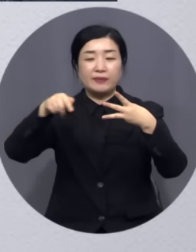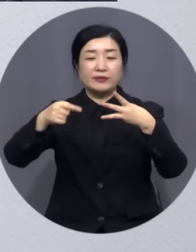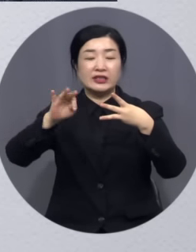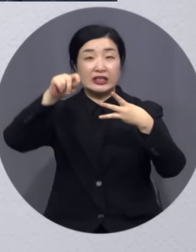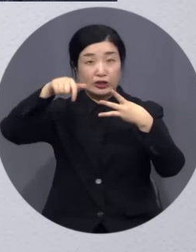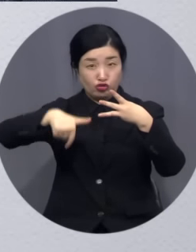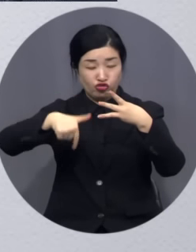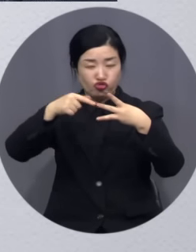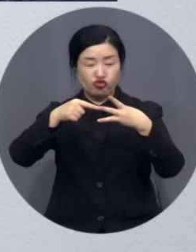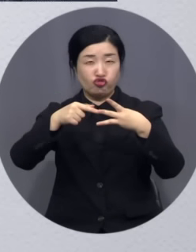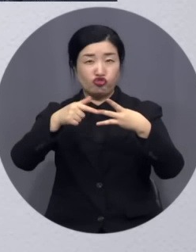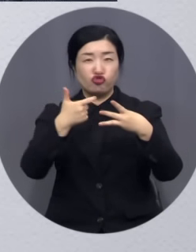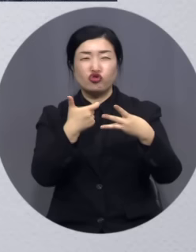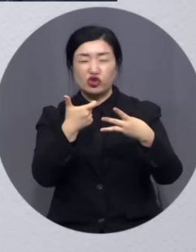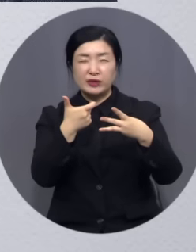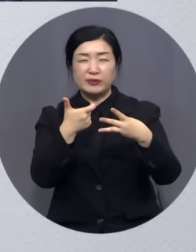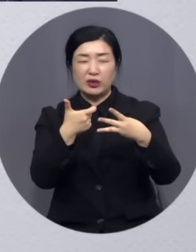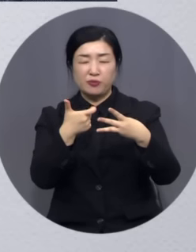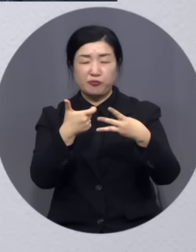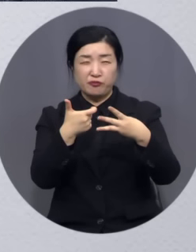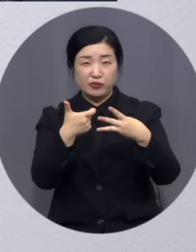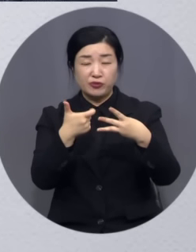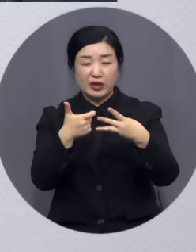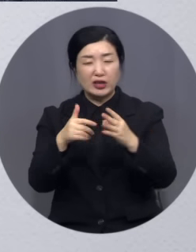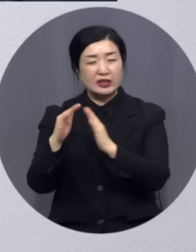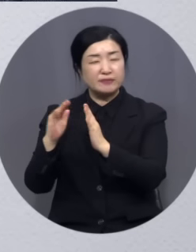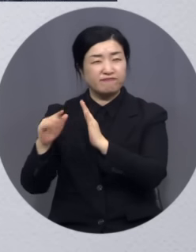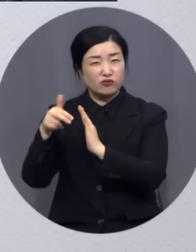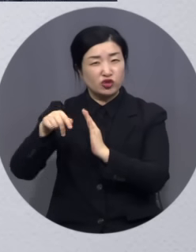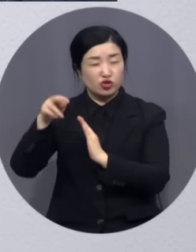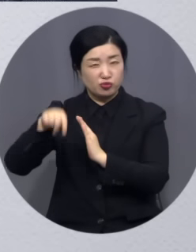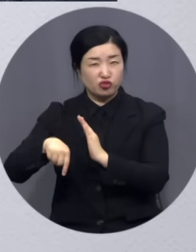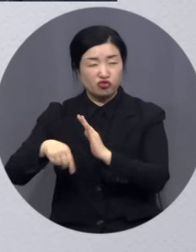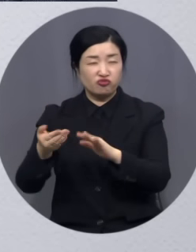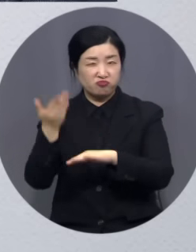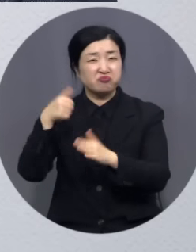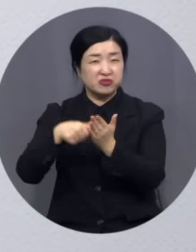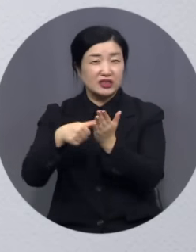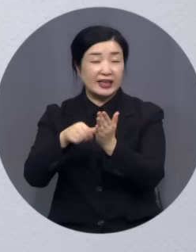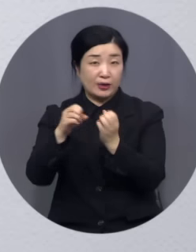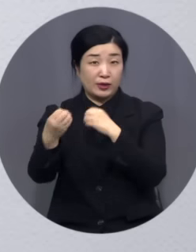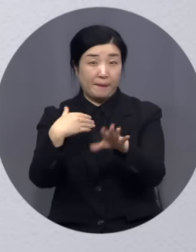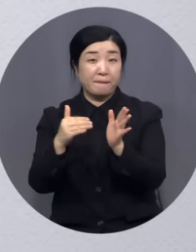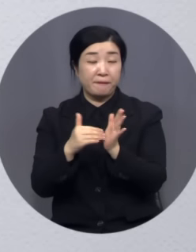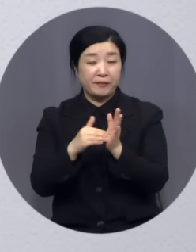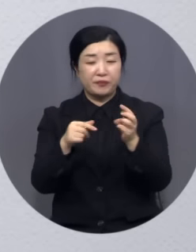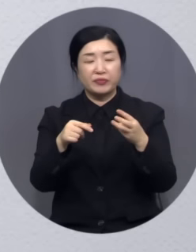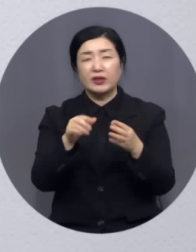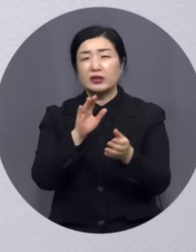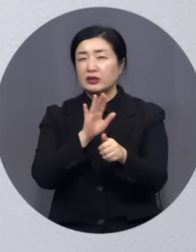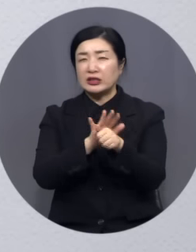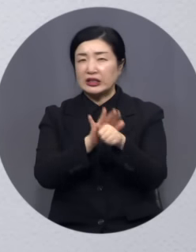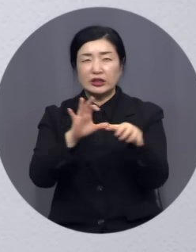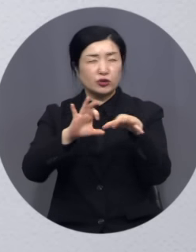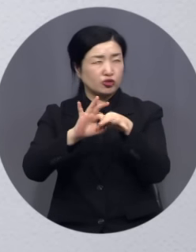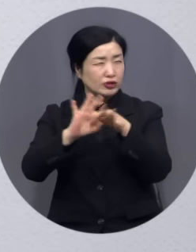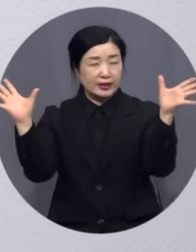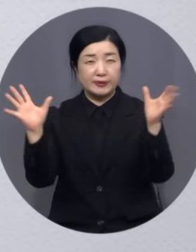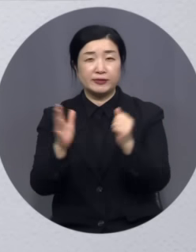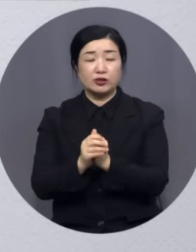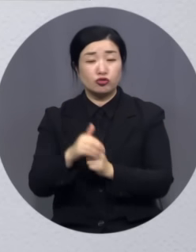이상에서 높았고 1차 산업 종사자와 주부층 상대적으로 높았습니다지지 여부와 상관없이 어